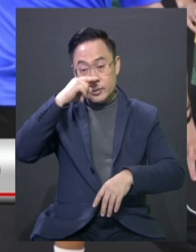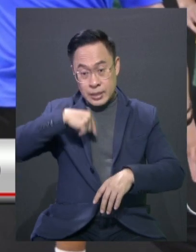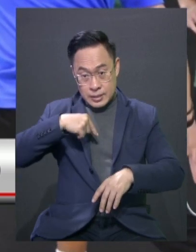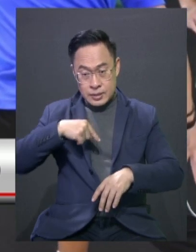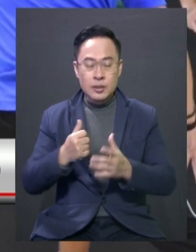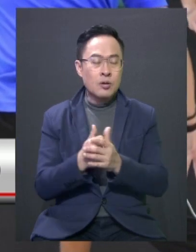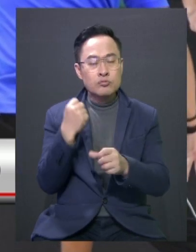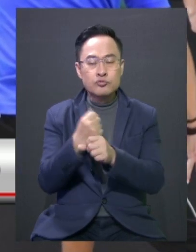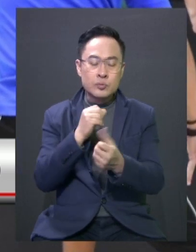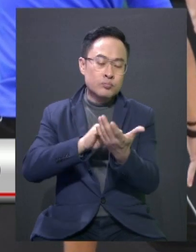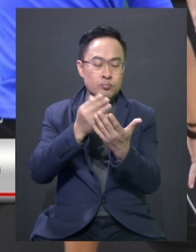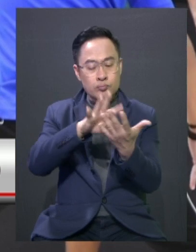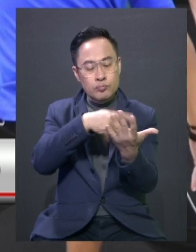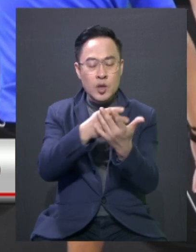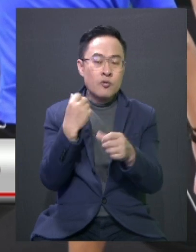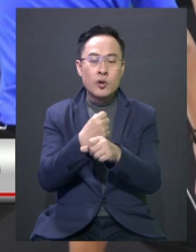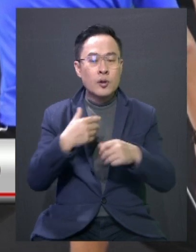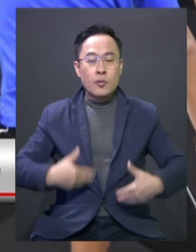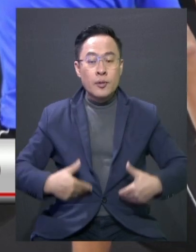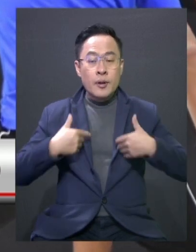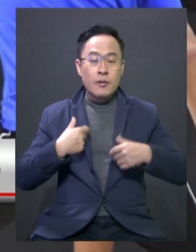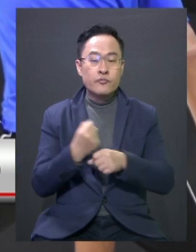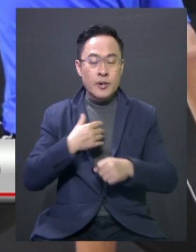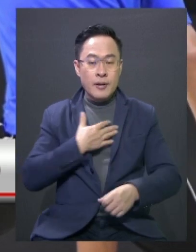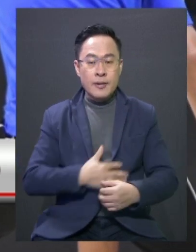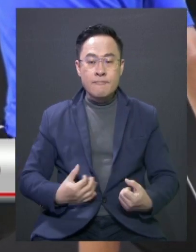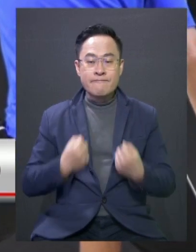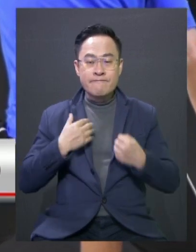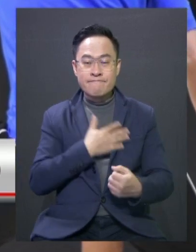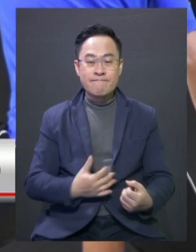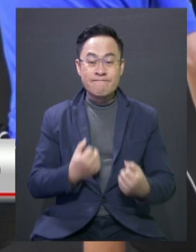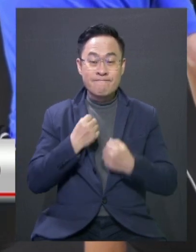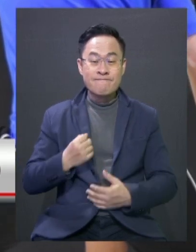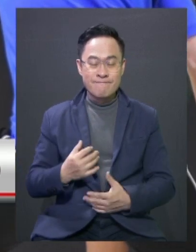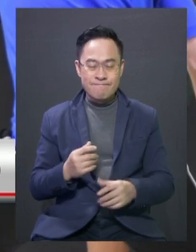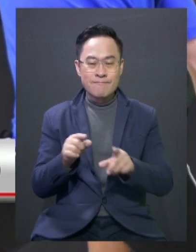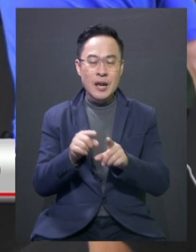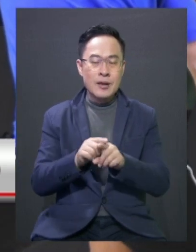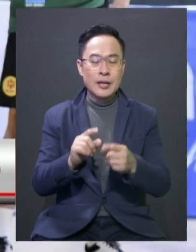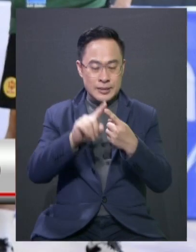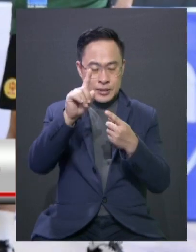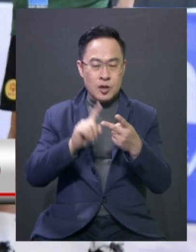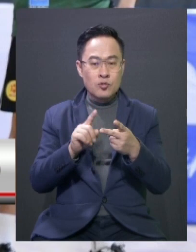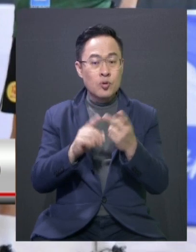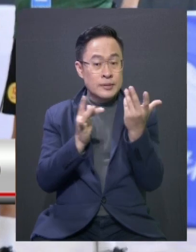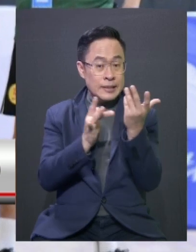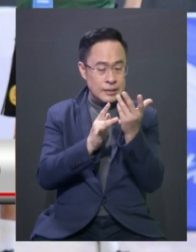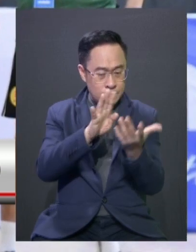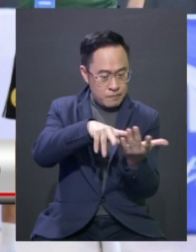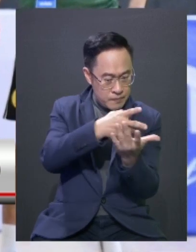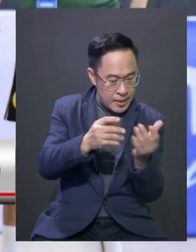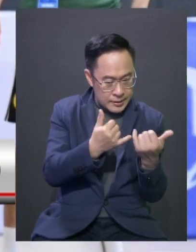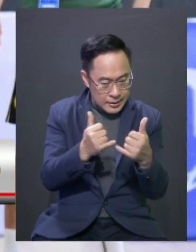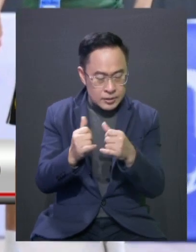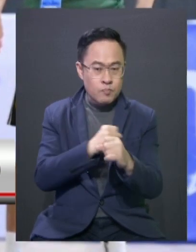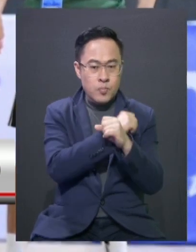ซ้อมตามโปรแกรมที่กำหนดโดยเน้นไปที่การฟื้นฟูร่างกายพร้อมกับทำความเข้าใจในแทคติกที่เตรียมจะเล่นกับซาอุดิอาระเบีย